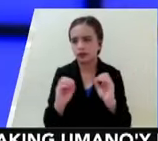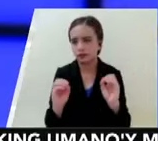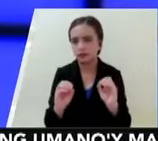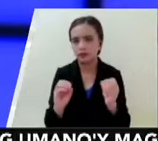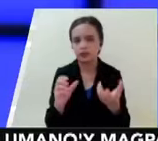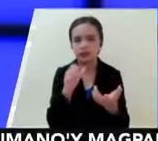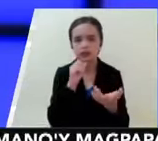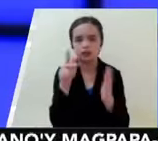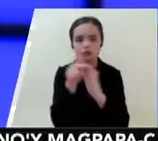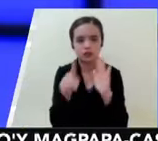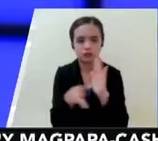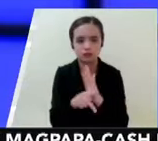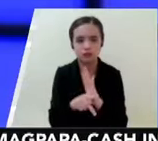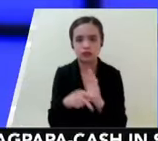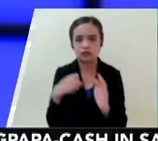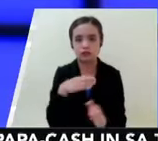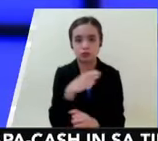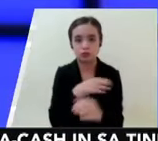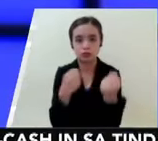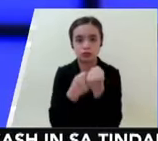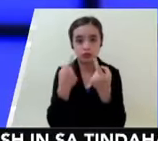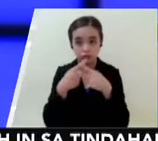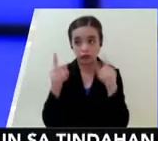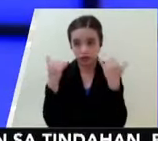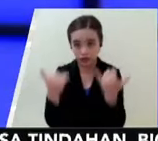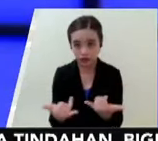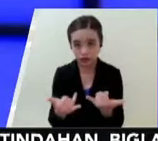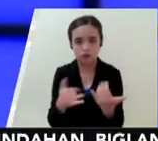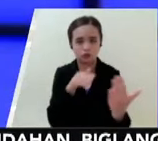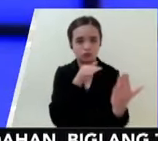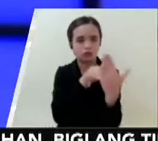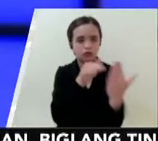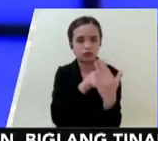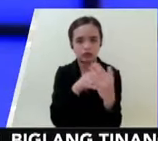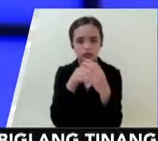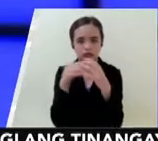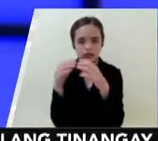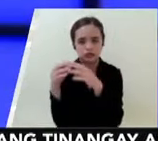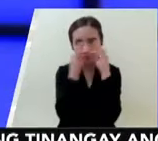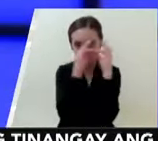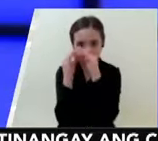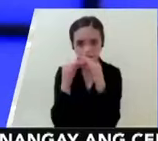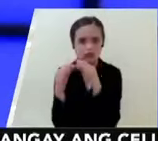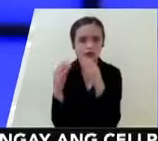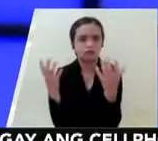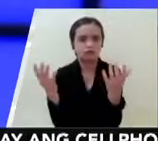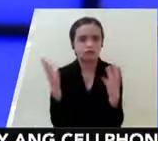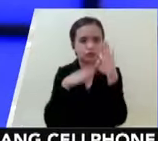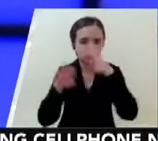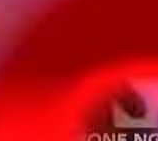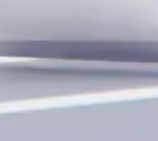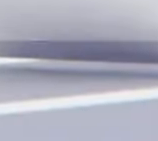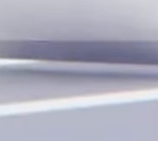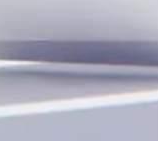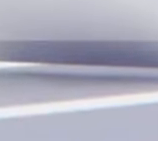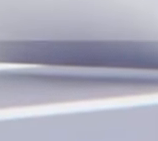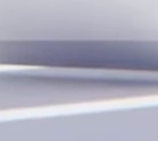noon. Pero ngayon binabatikos na ang drug war ng nakarang administrasyon. Nakatutok si Jonathan Andal.